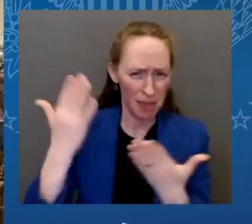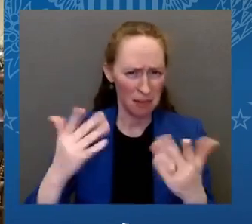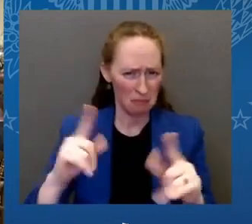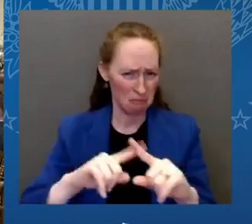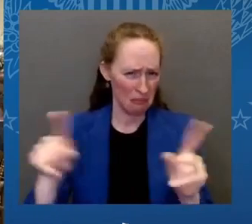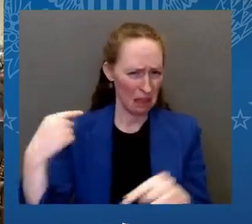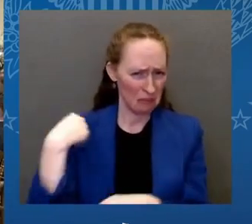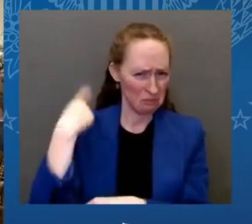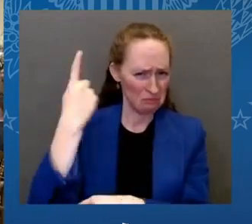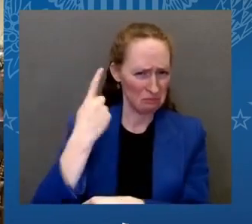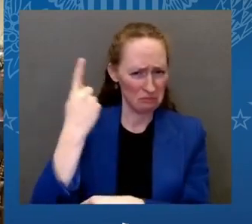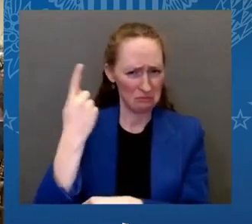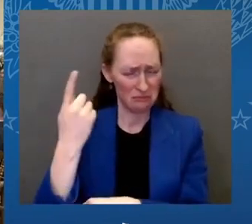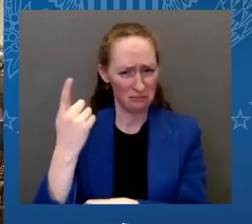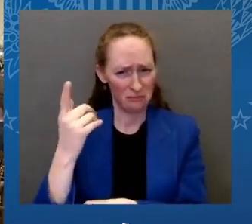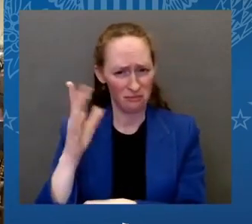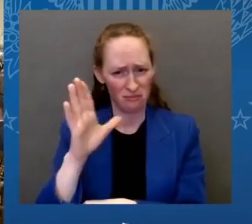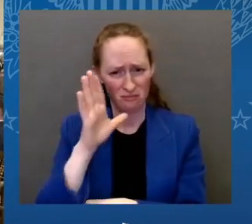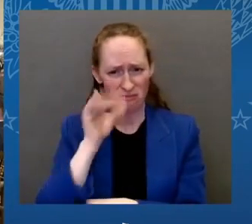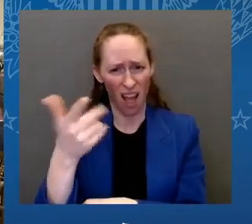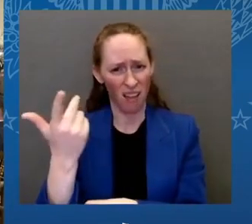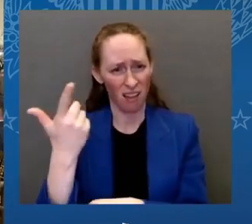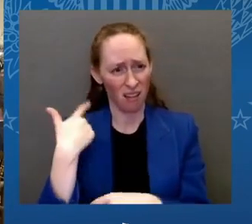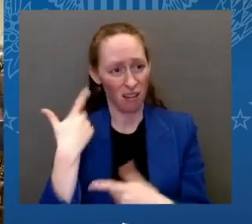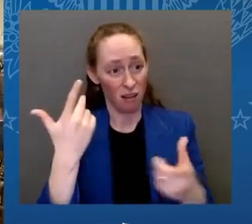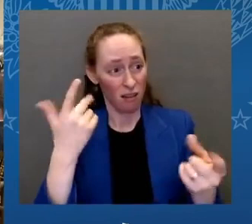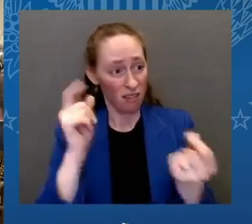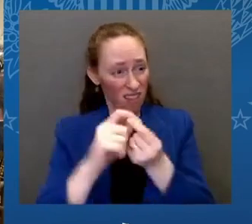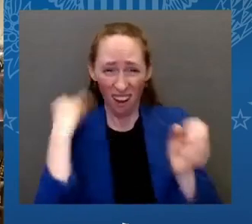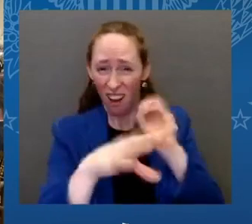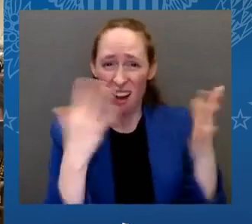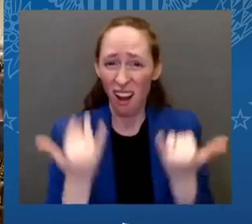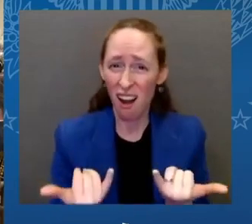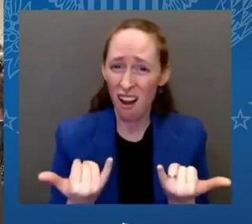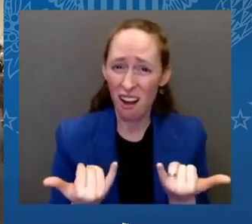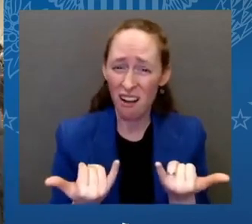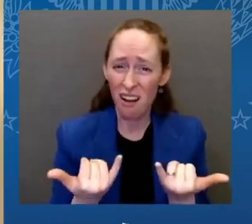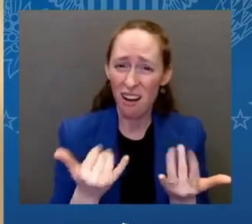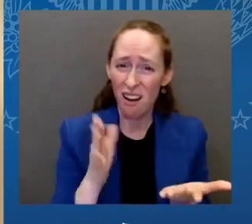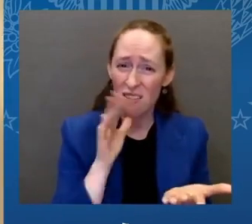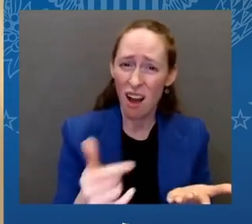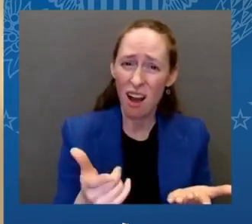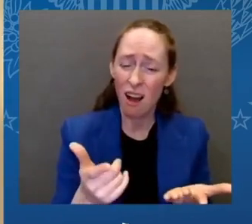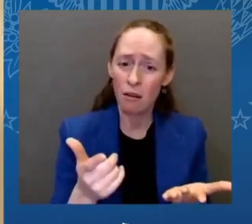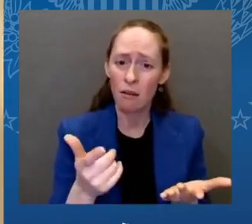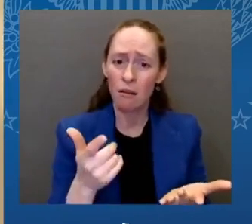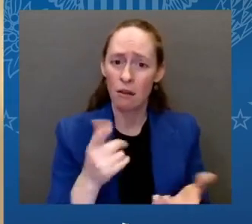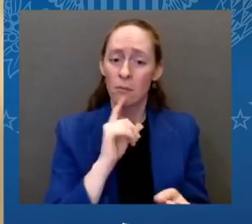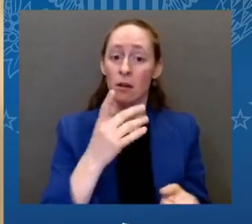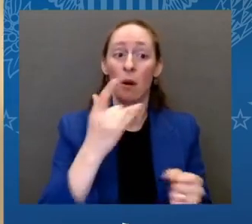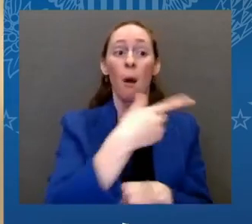чи можна Україні дати все, що їй потрібно з тим, щоб вона визволила територію повністю?